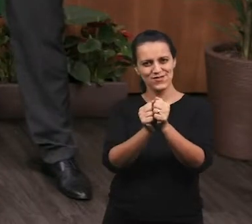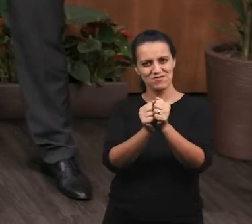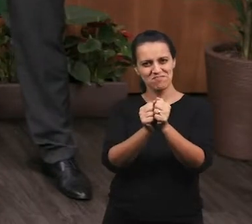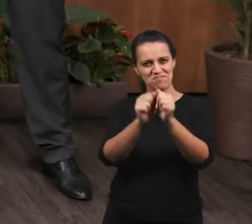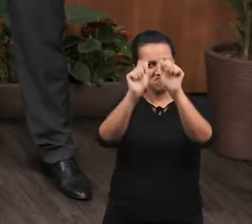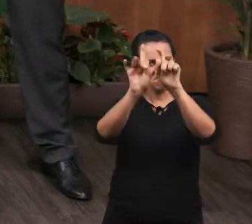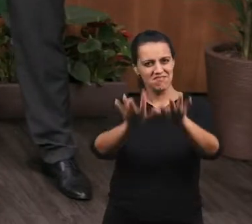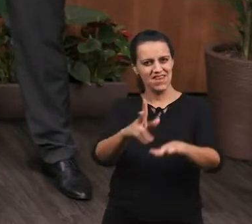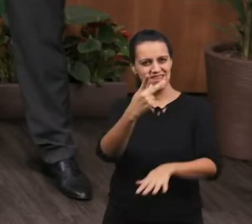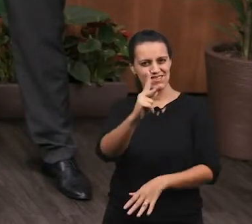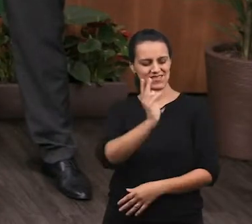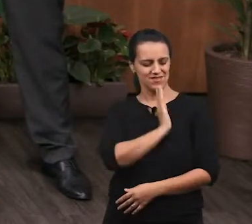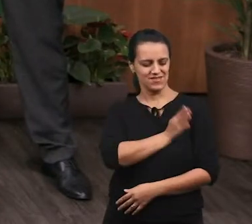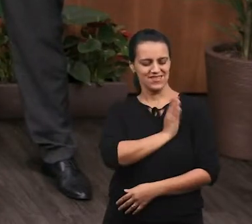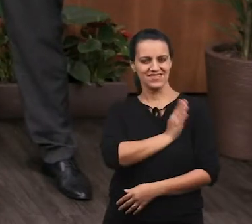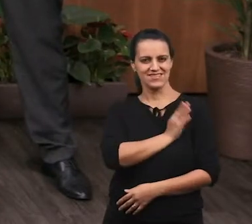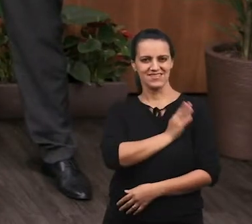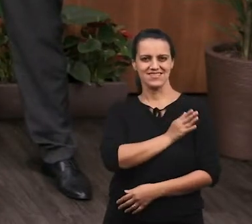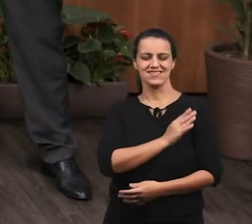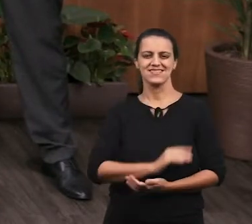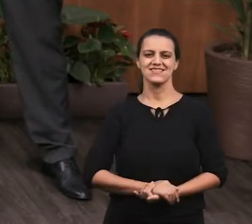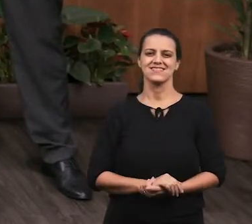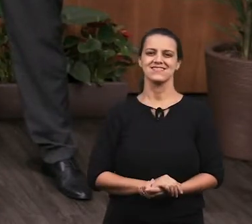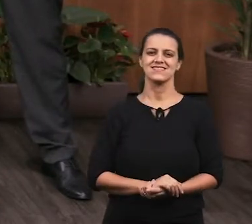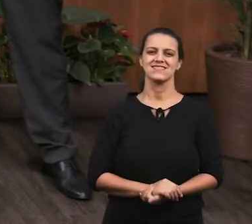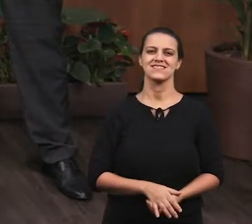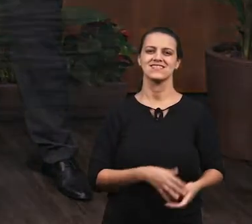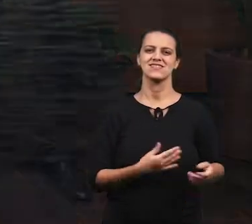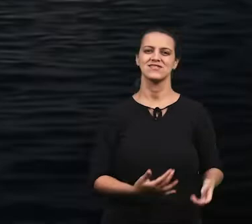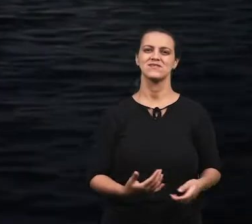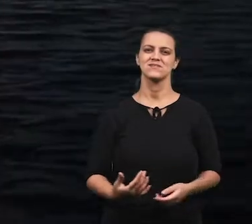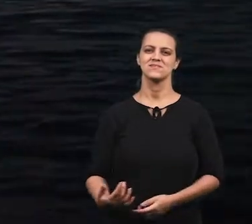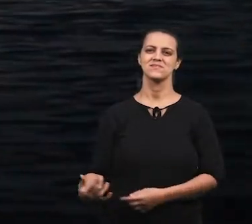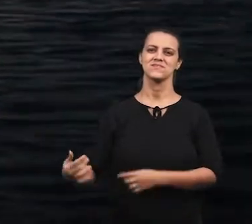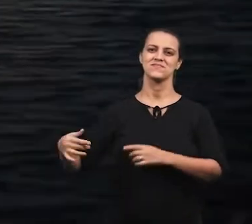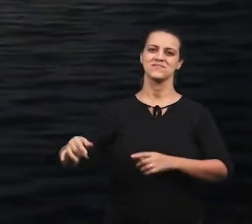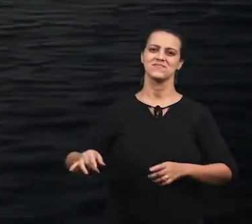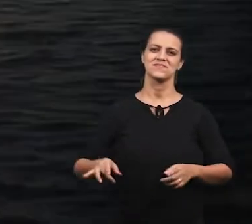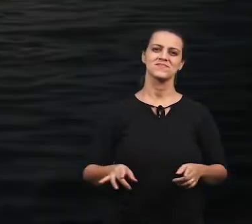с нами. Господь благословит ваше сердце.